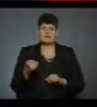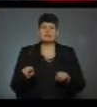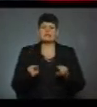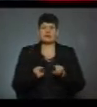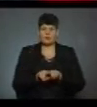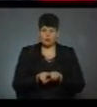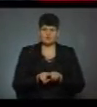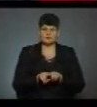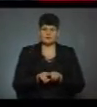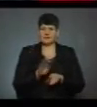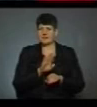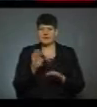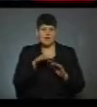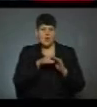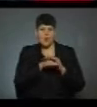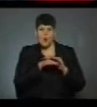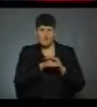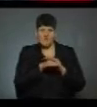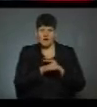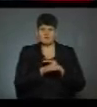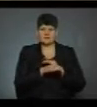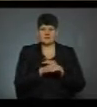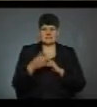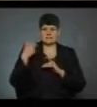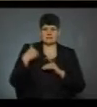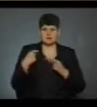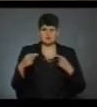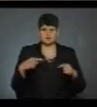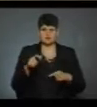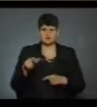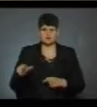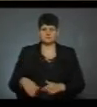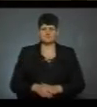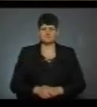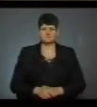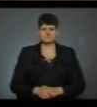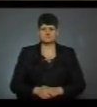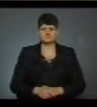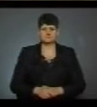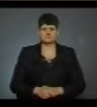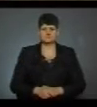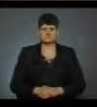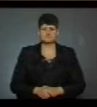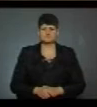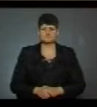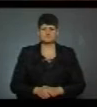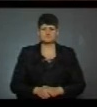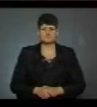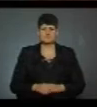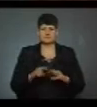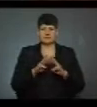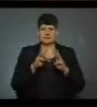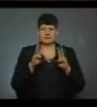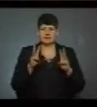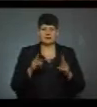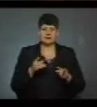також не ховався за спинами других людей. Закони наші, свята і посвяти